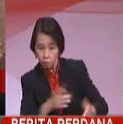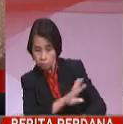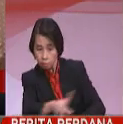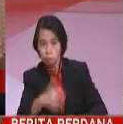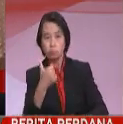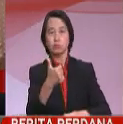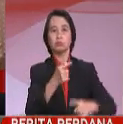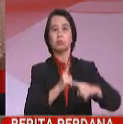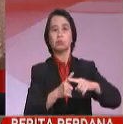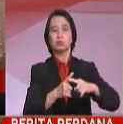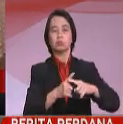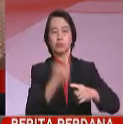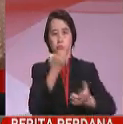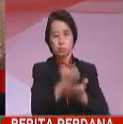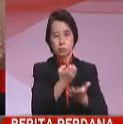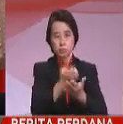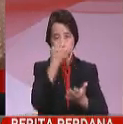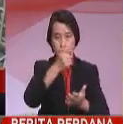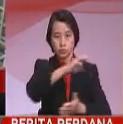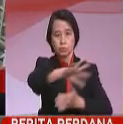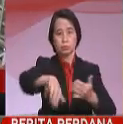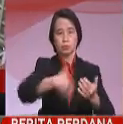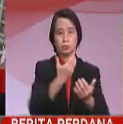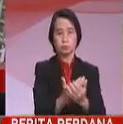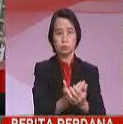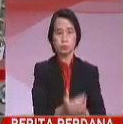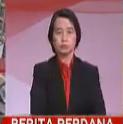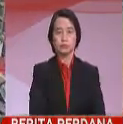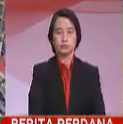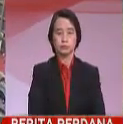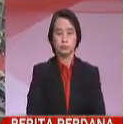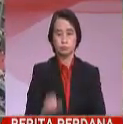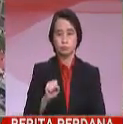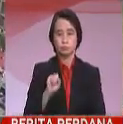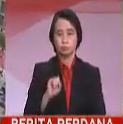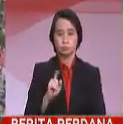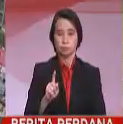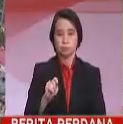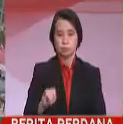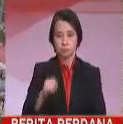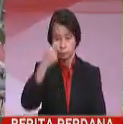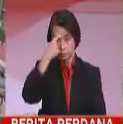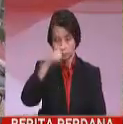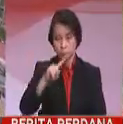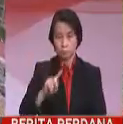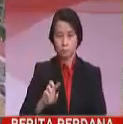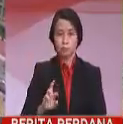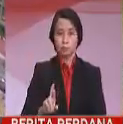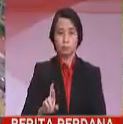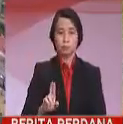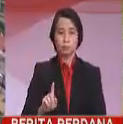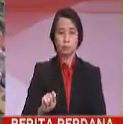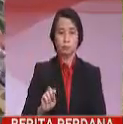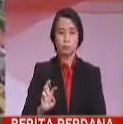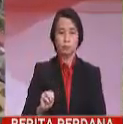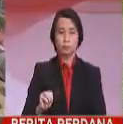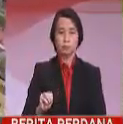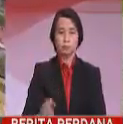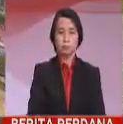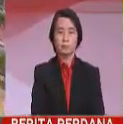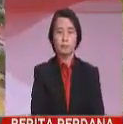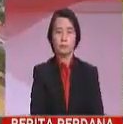kepada ekonomi secara keseluruhan. Siti Fairuz Ghazali, berita RTM.